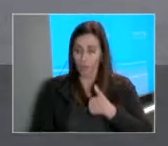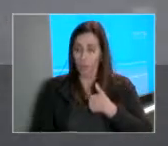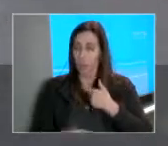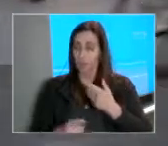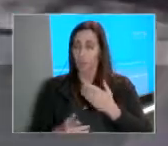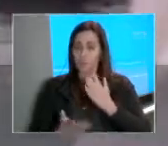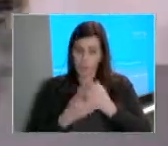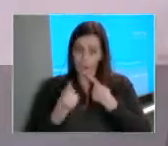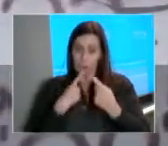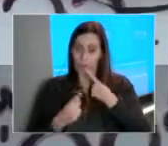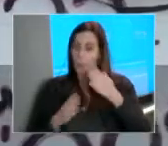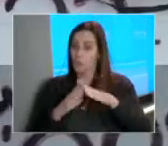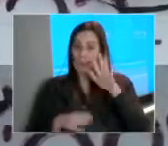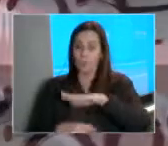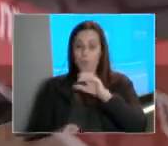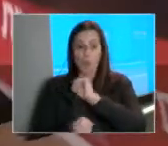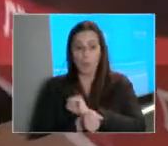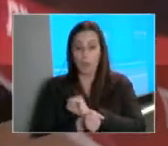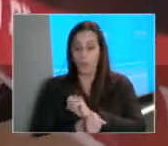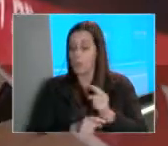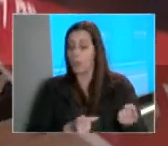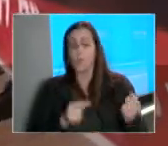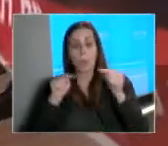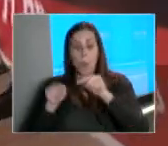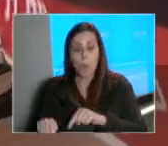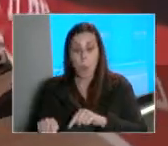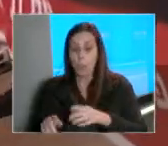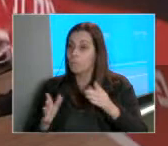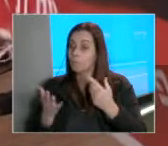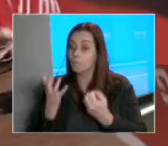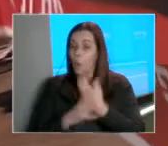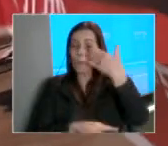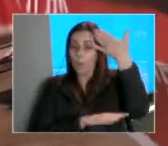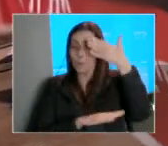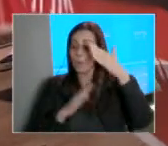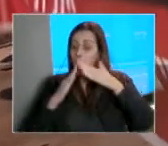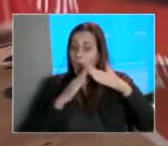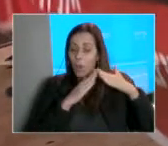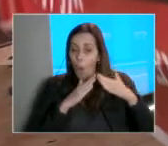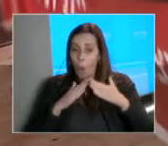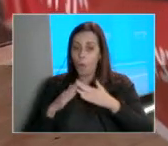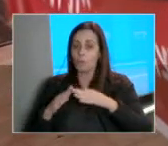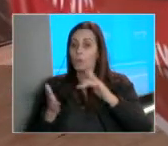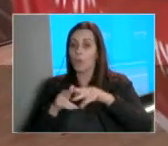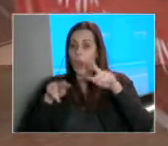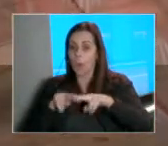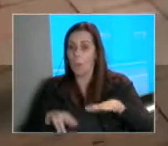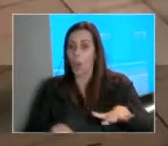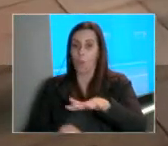מהשיחות הקודמות שלנו, תושבי אבו כביר הובאו לשכונת אבו כביר עם קום המדינה ליישב אותה ולחזק את העמדה